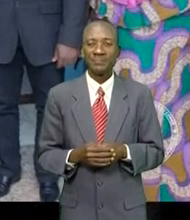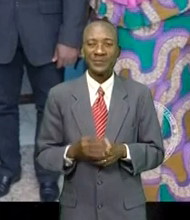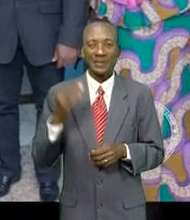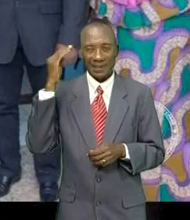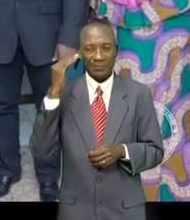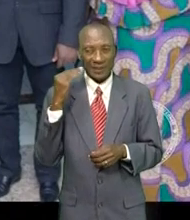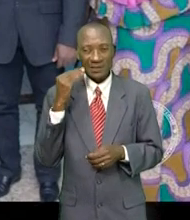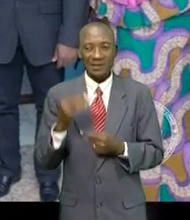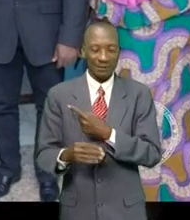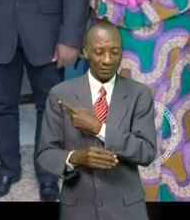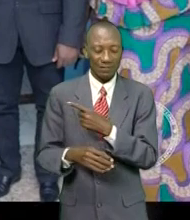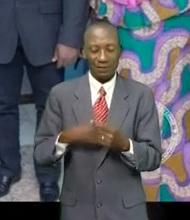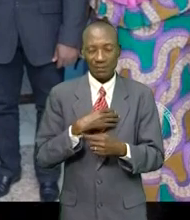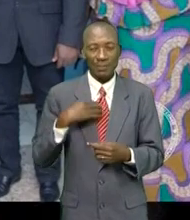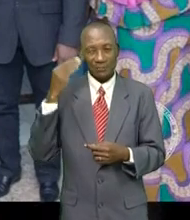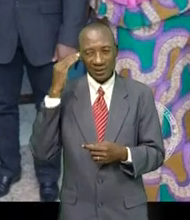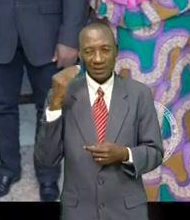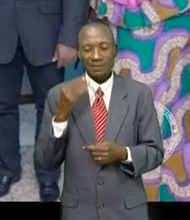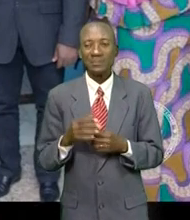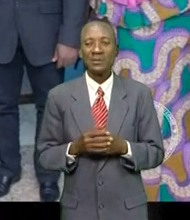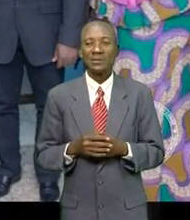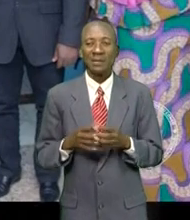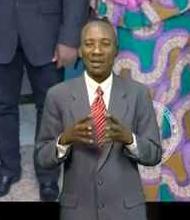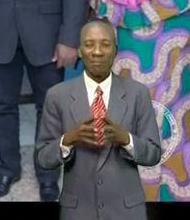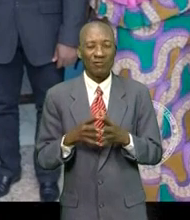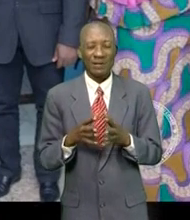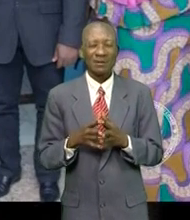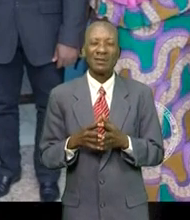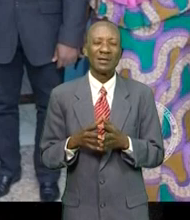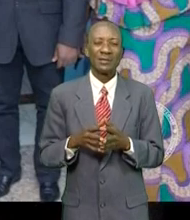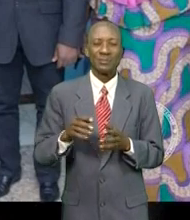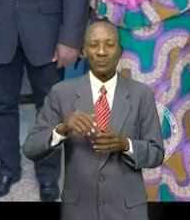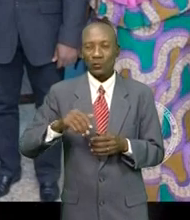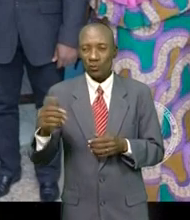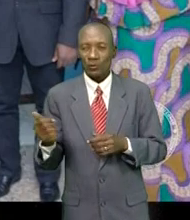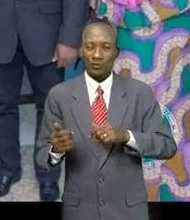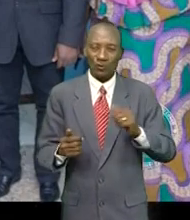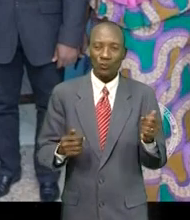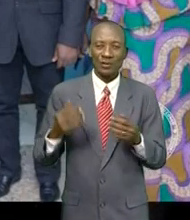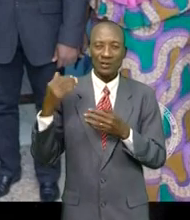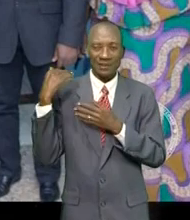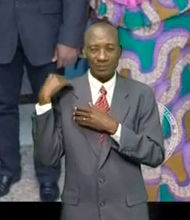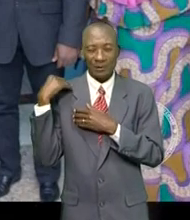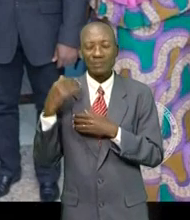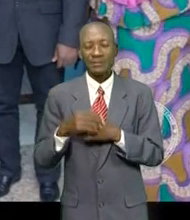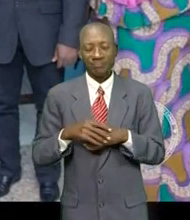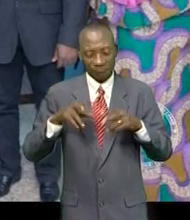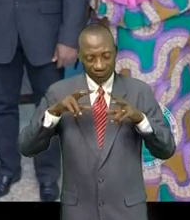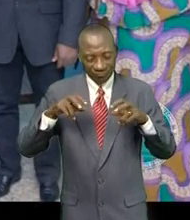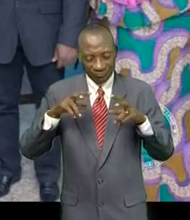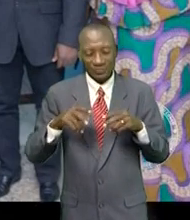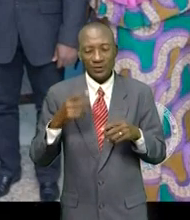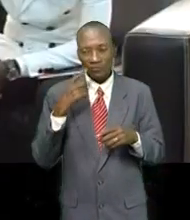Nana Manouane Nakumba, avec à ses côtés le groupe Monseigneur Catholique, s'est engagé à une campagne de proximité pour éveiller